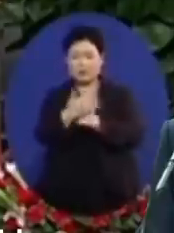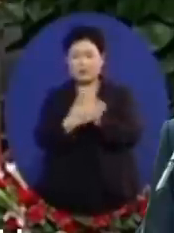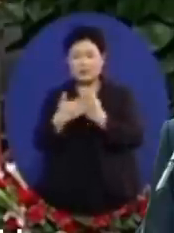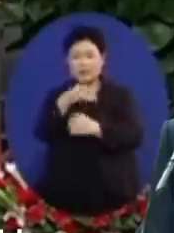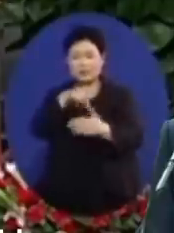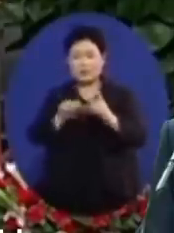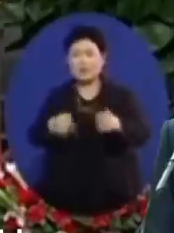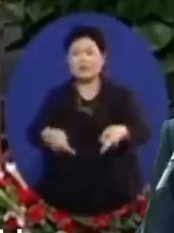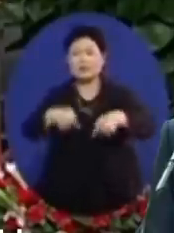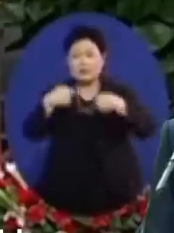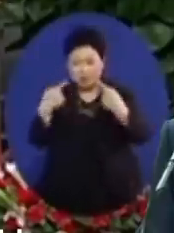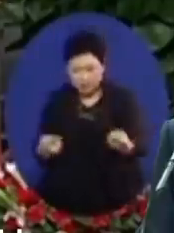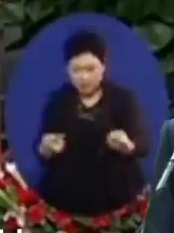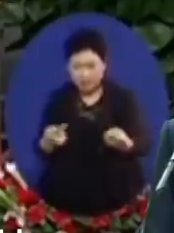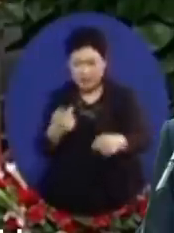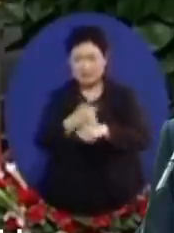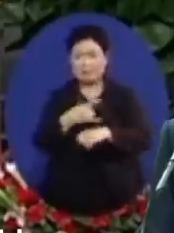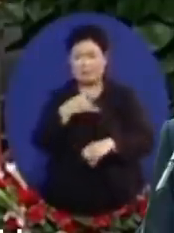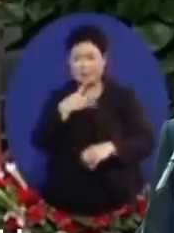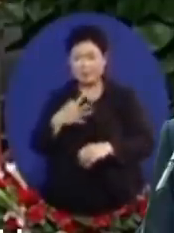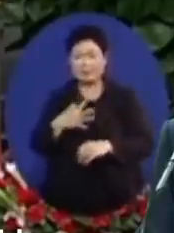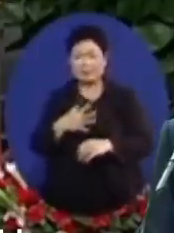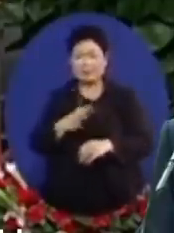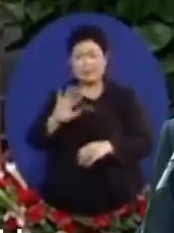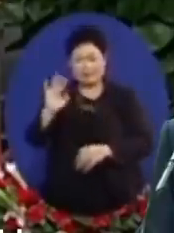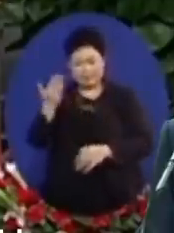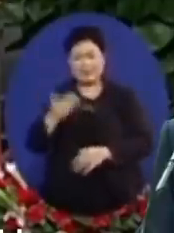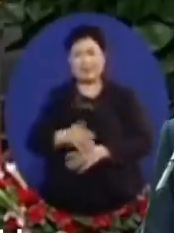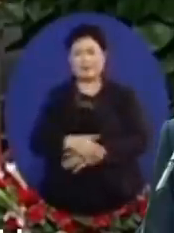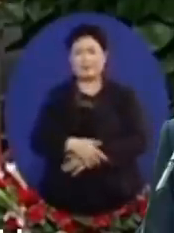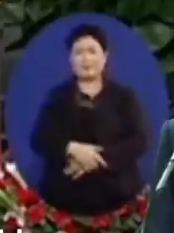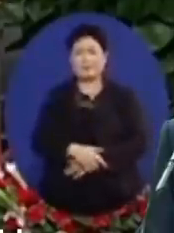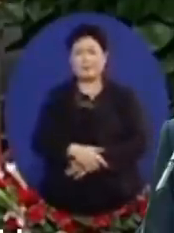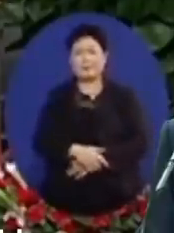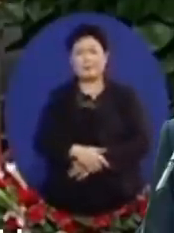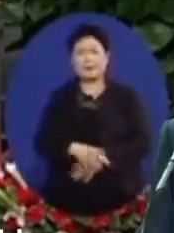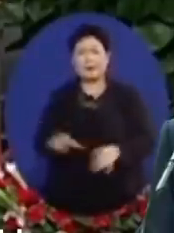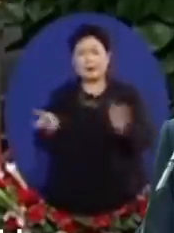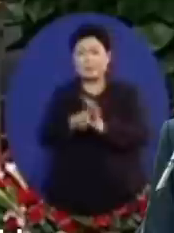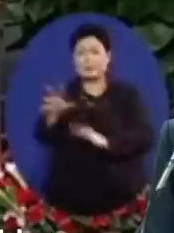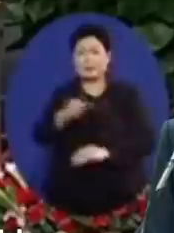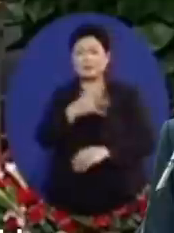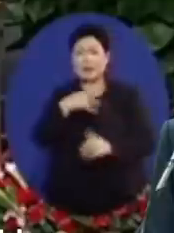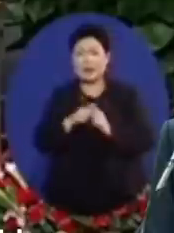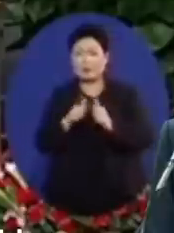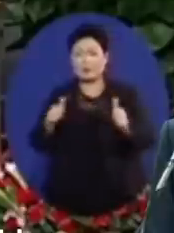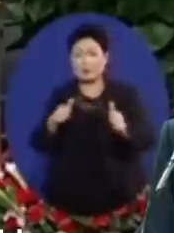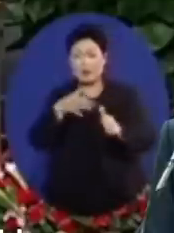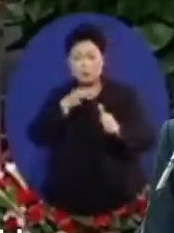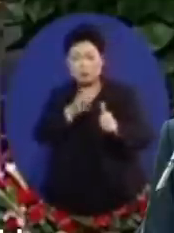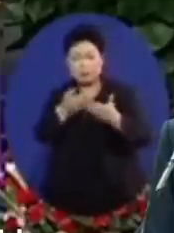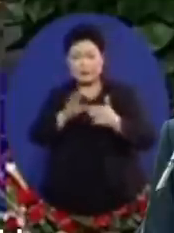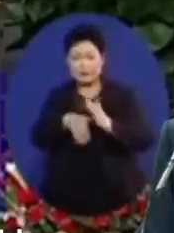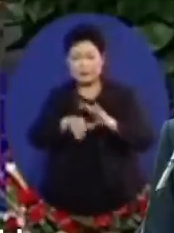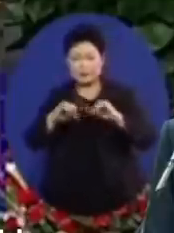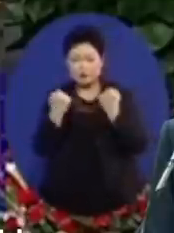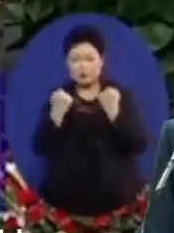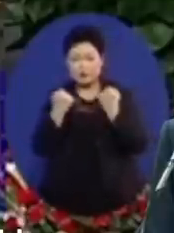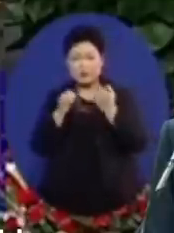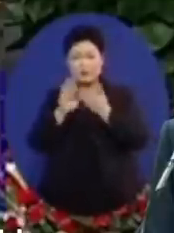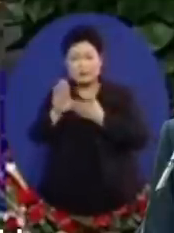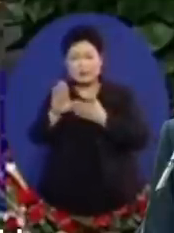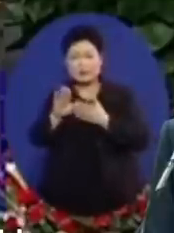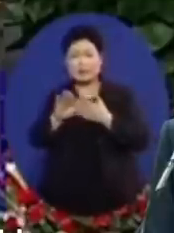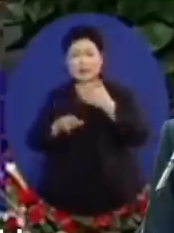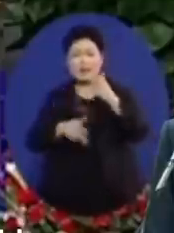속으로 들어와야만 될 것인 것입니다. 믿음으로 아브라함은 부르심을 받았을 때 순종하여 장래 유업으로